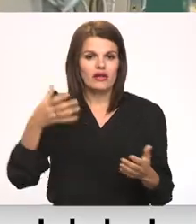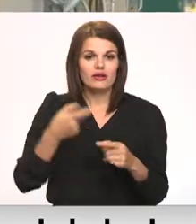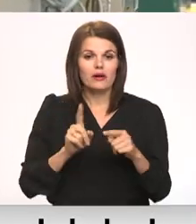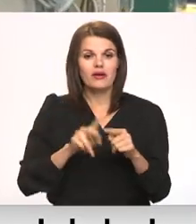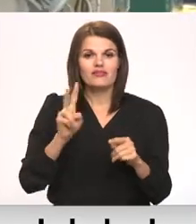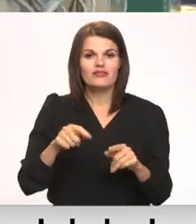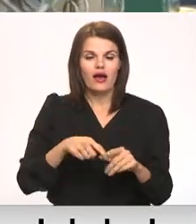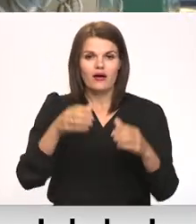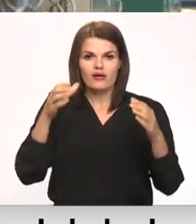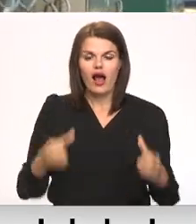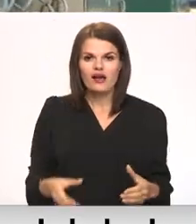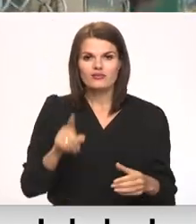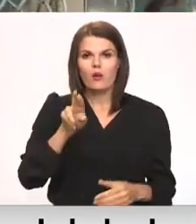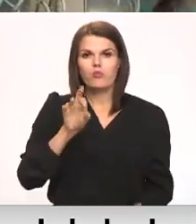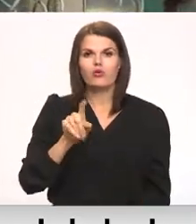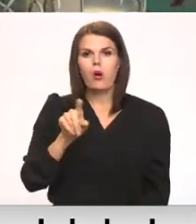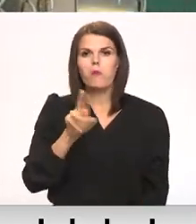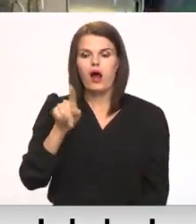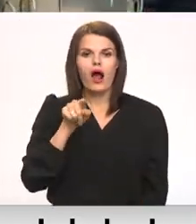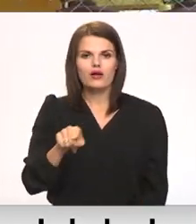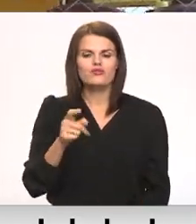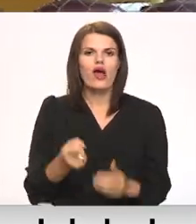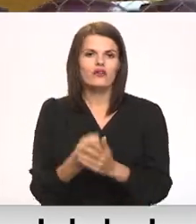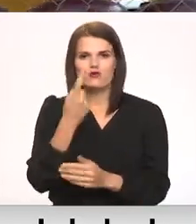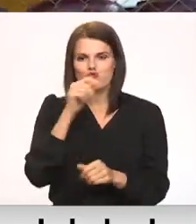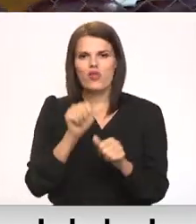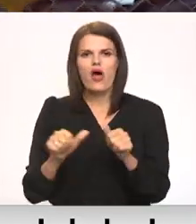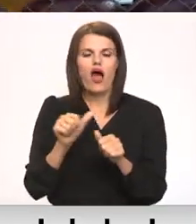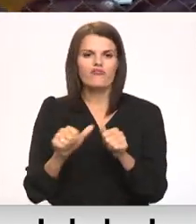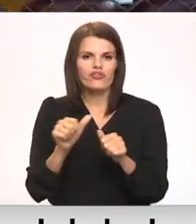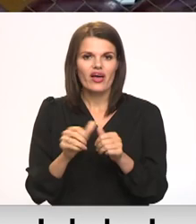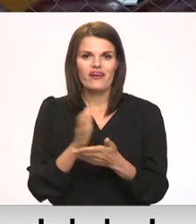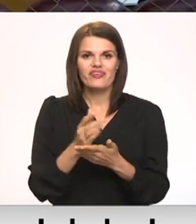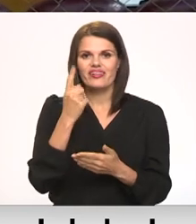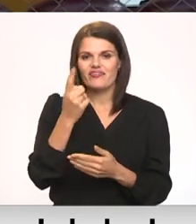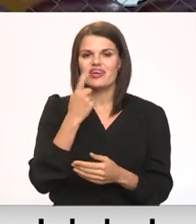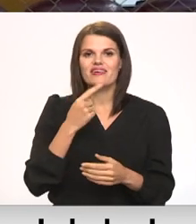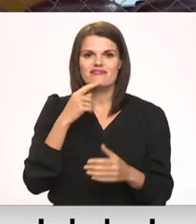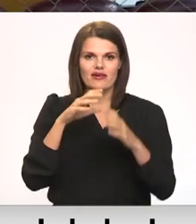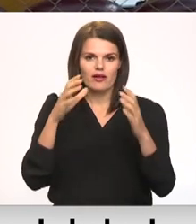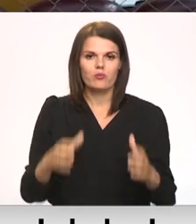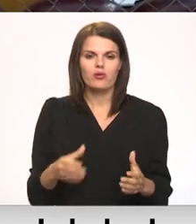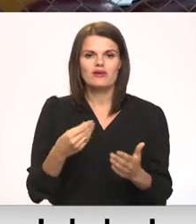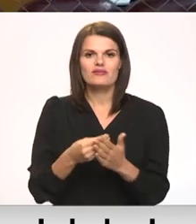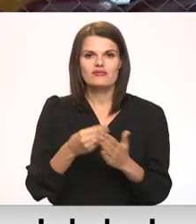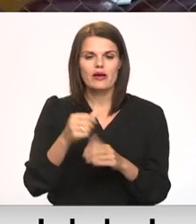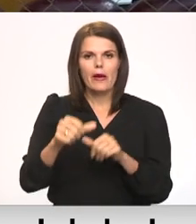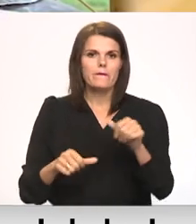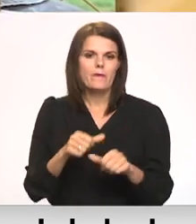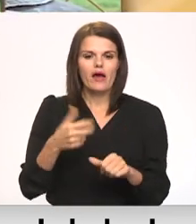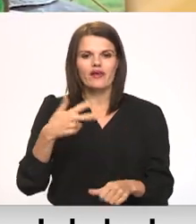ko pilda balonos, ir naftas produktu blakus produkts. Vidēji viena sarkanā gāzes balona cena maiņā ir